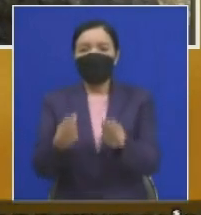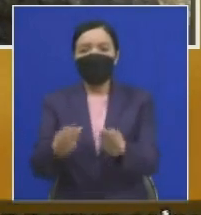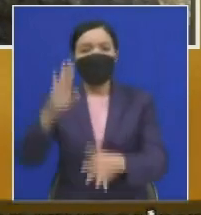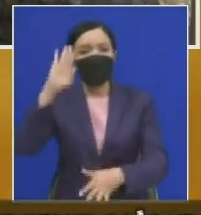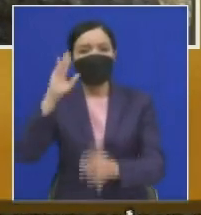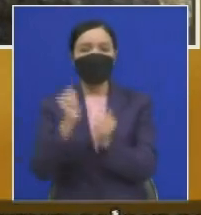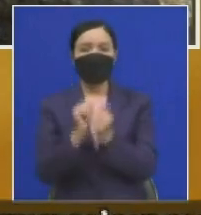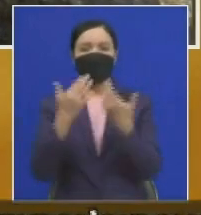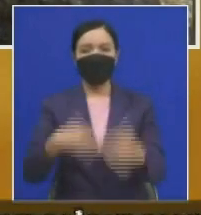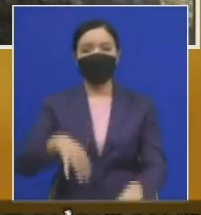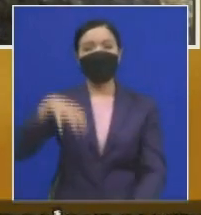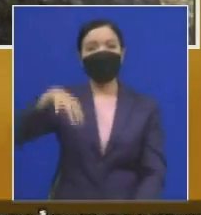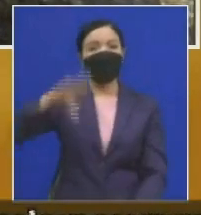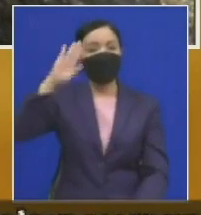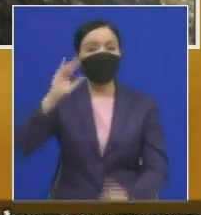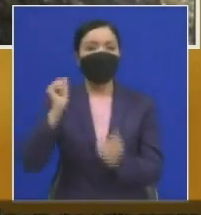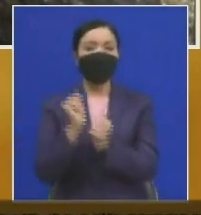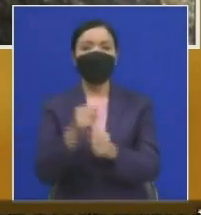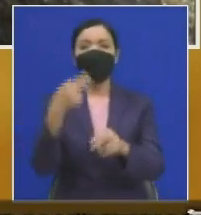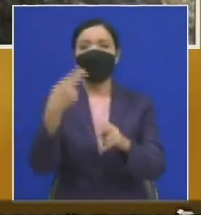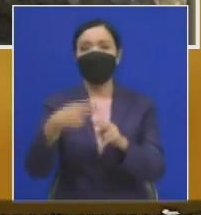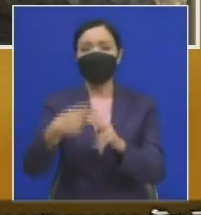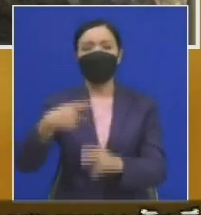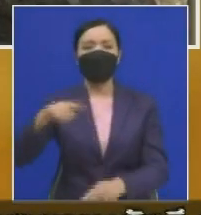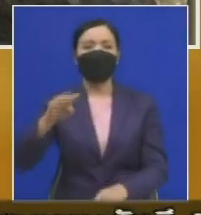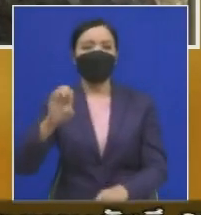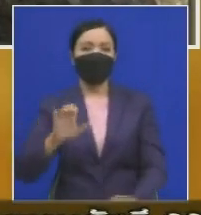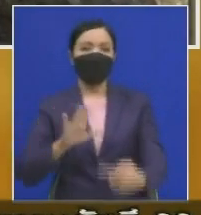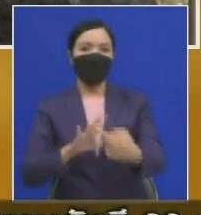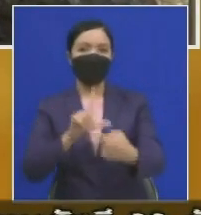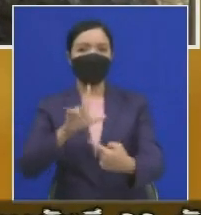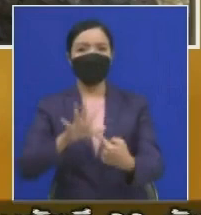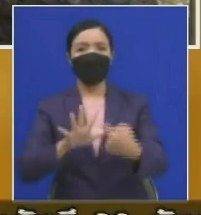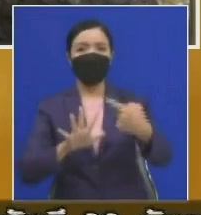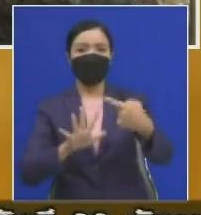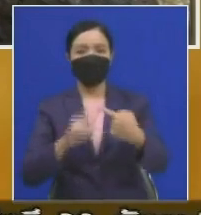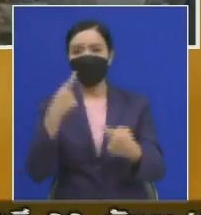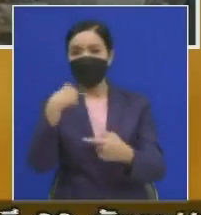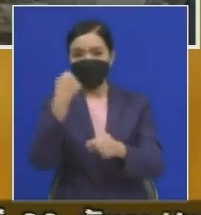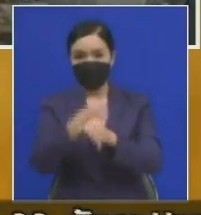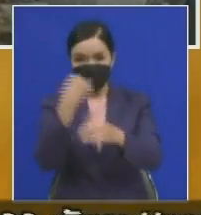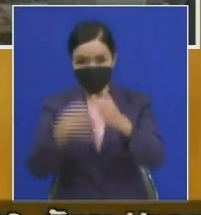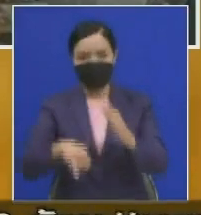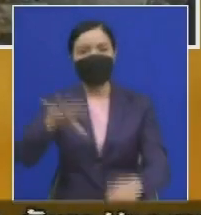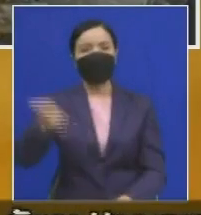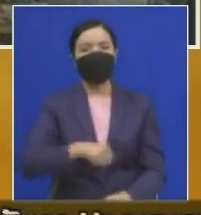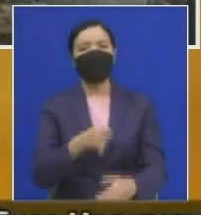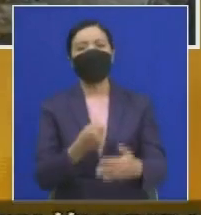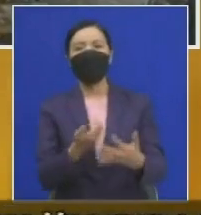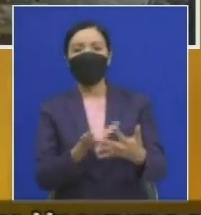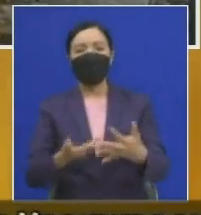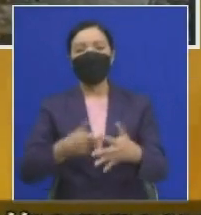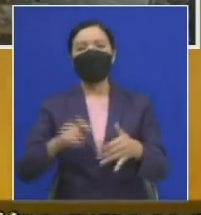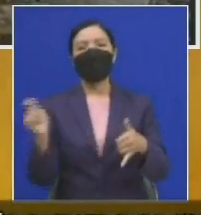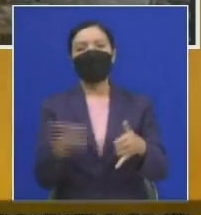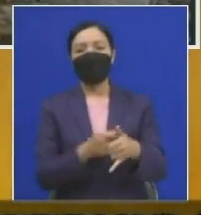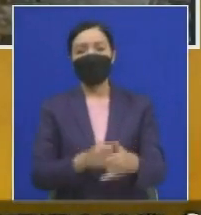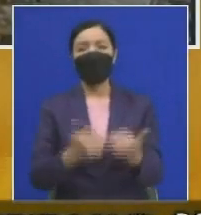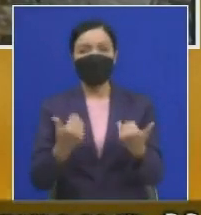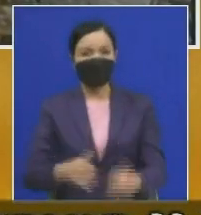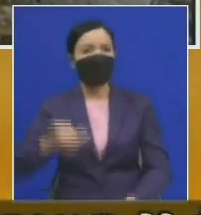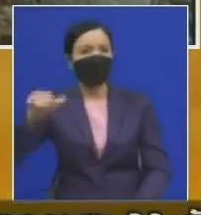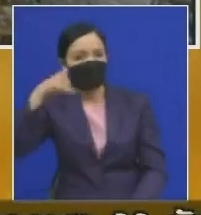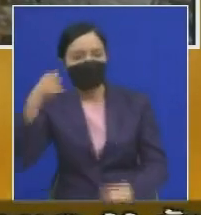้วที่สอบพอปลโเพื่อสอบสวนหาตัวพวกรธรมผดมาดำเื่นคดีค่วันนี้มโทรศัมาตอน 16 น.